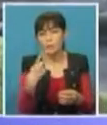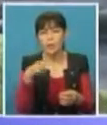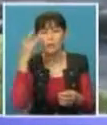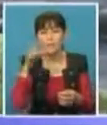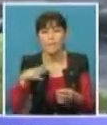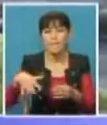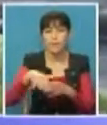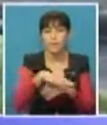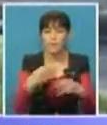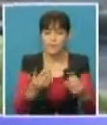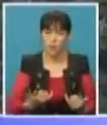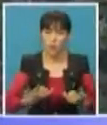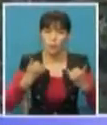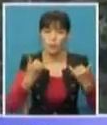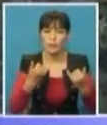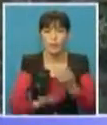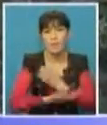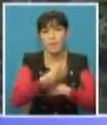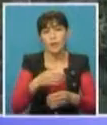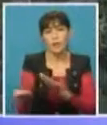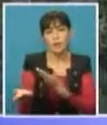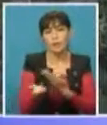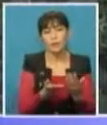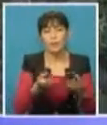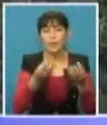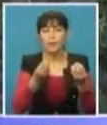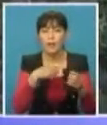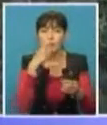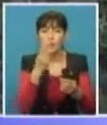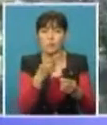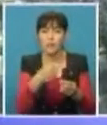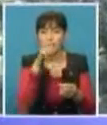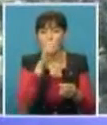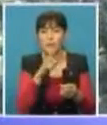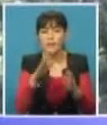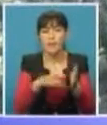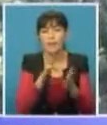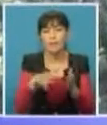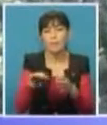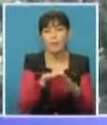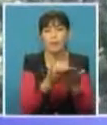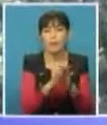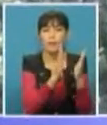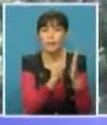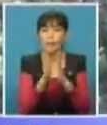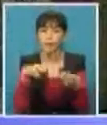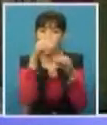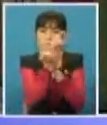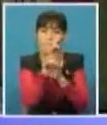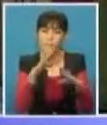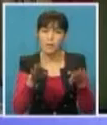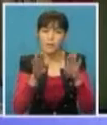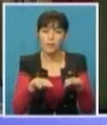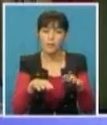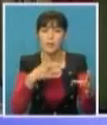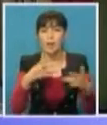аумақтарынан мәртебелі меймандар бас қоспақ. Атаулы күнге арнайы жарияланған айлық аясында қаладағы барлық кітапханалар мен мәдениет ошақтарында